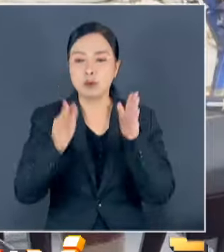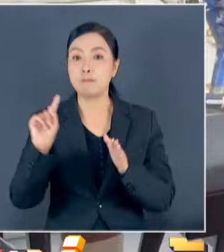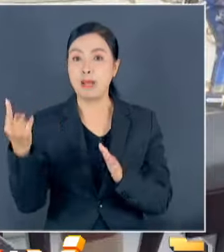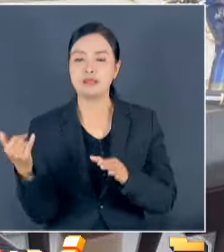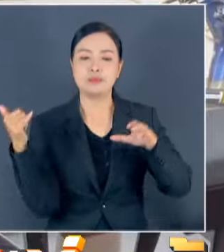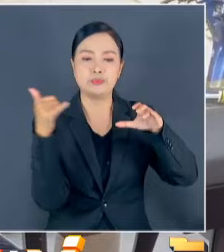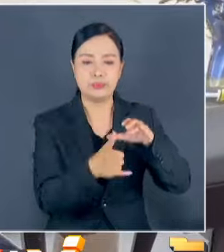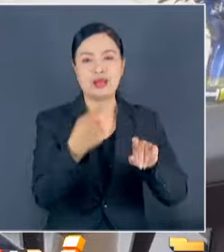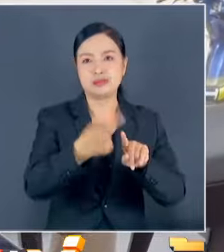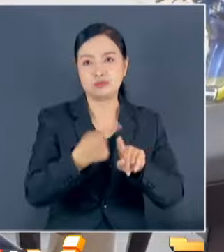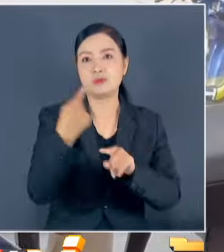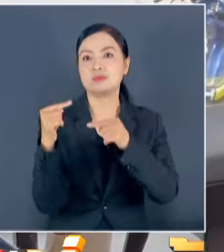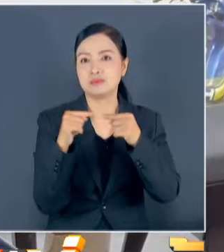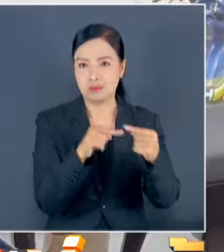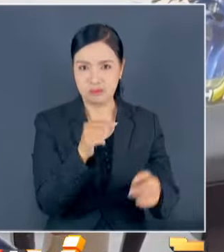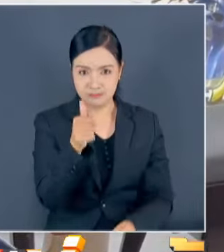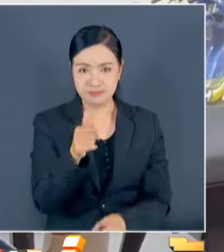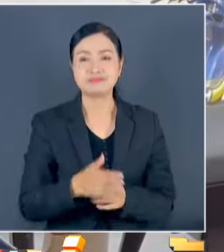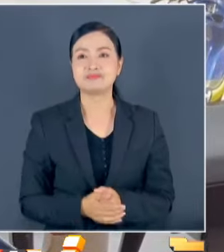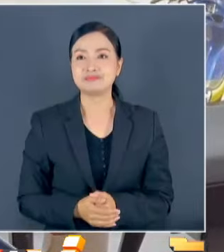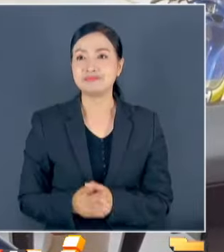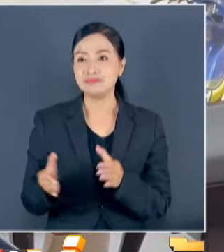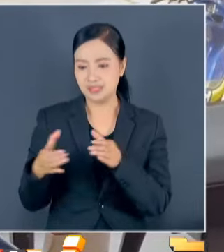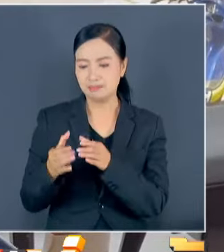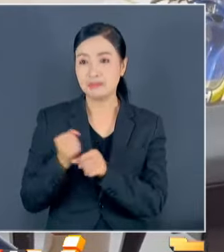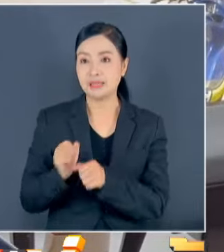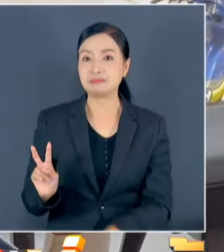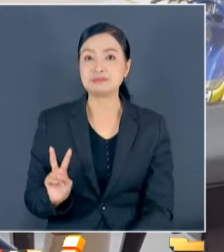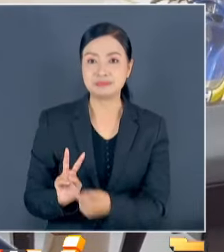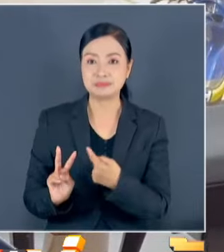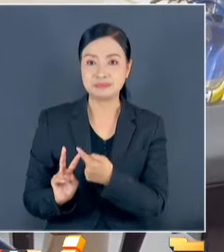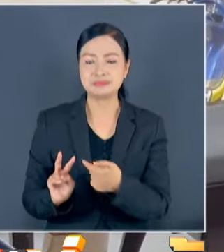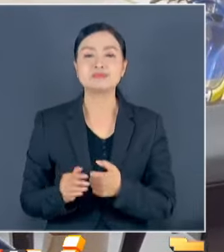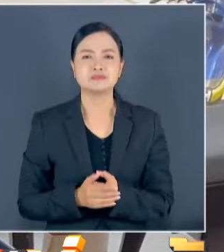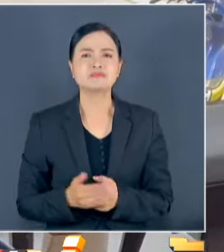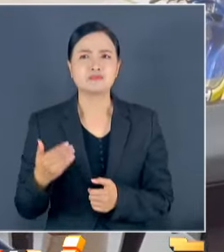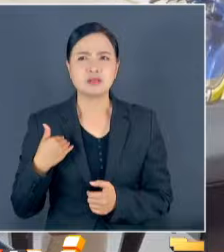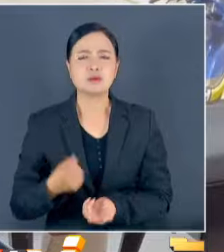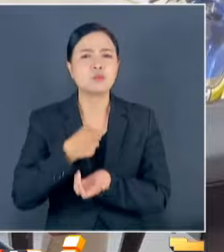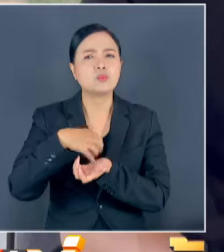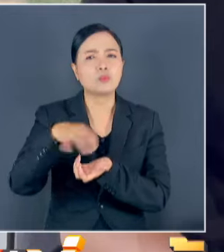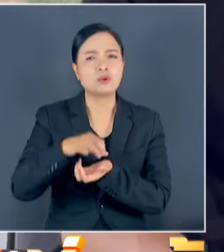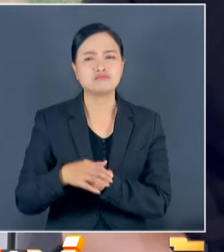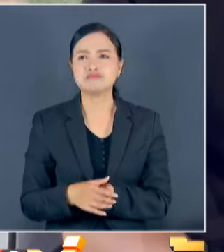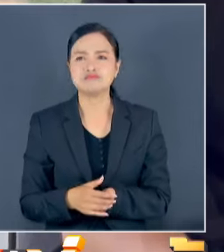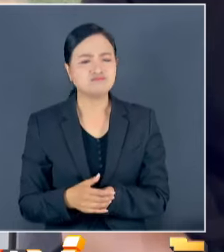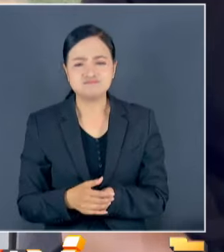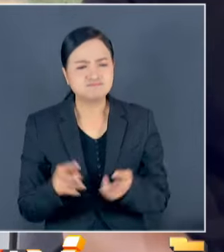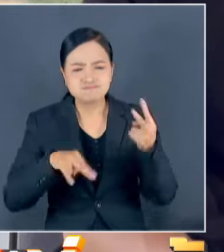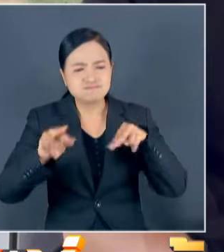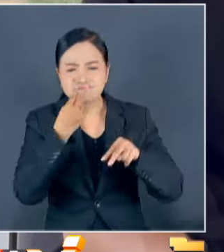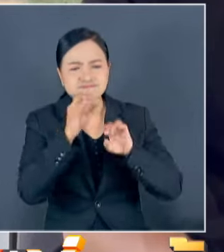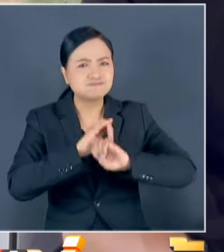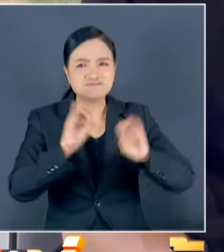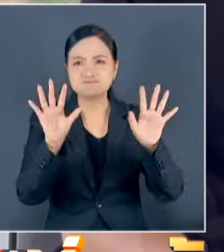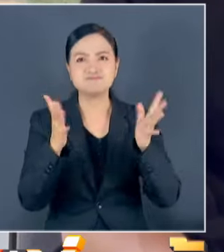ะครับยังมีทีมงานอีกนะครับมีทีมงานอีกหนึ่งคนบอกว่าแม้ที่ผ่านมาเนี่ยจะมีเรื่องเล่าแต่ก็ไม่มีใครพิสูจน์ได้อย่างเป็นรูปธ